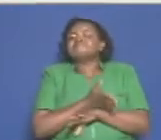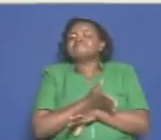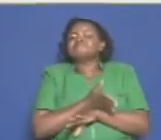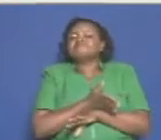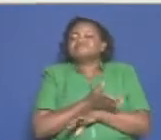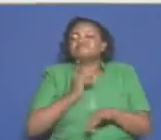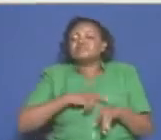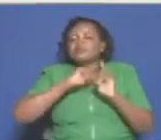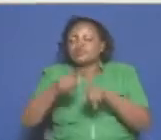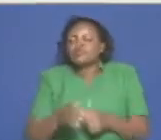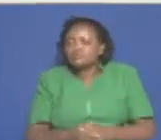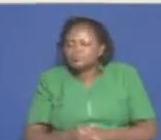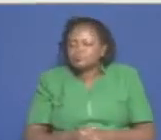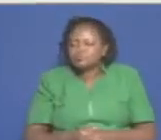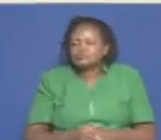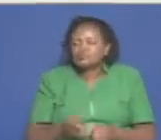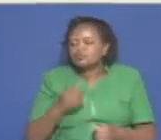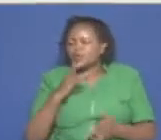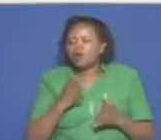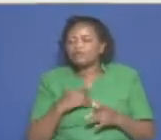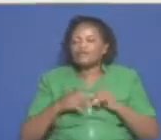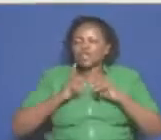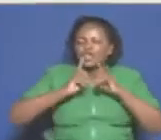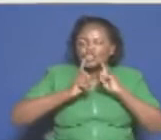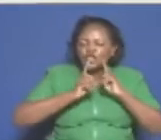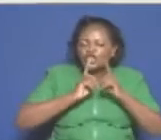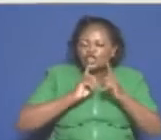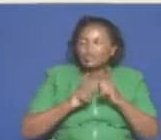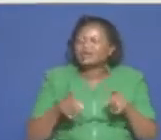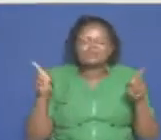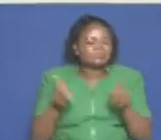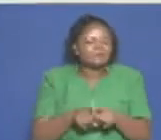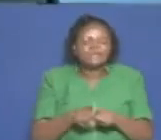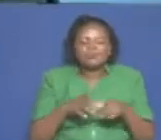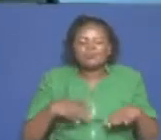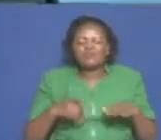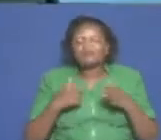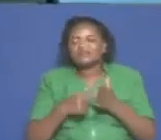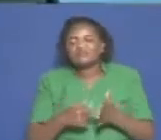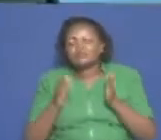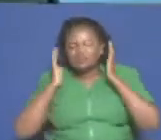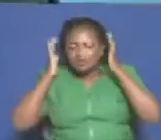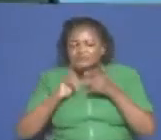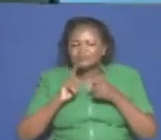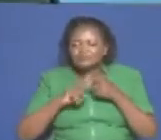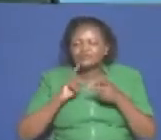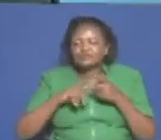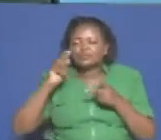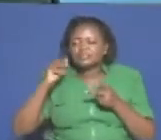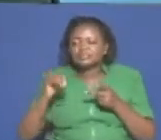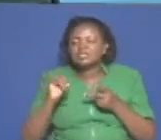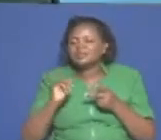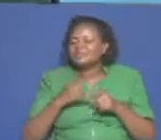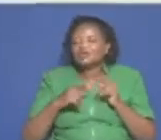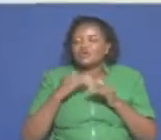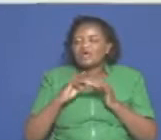ni zile uso zenye mimi huona kila siku. Unapata mtu kama Duale ndio yuko pale, unapata mtu kama Zeme Washiali ndio anaongea, lakini watu wengine